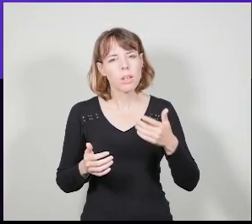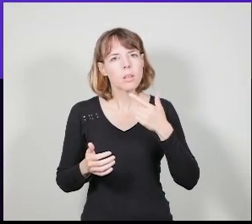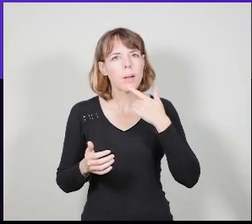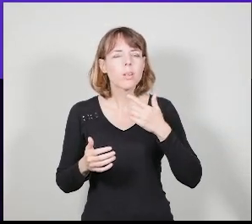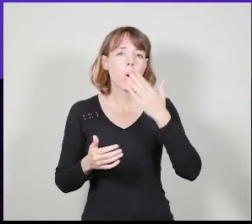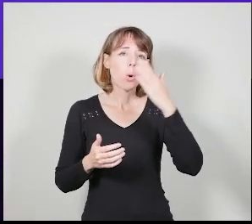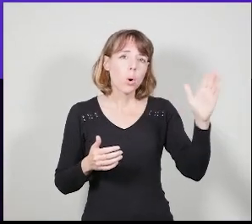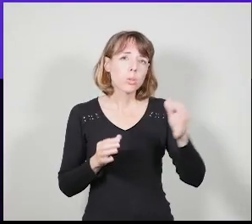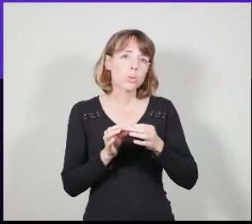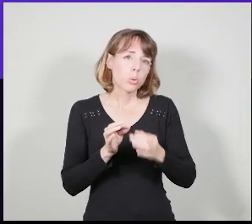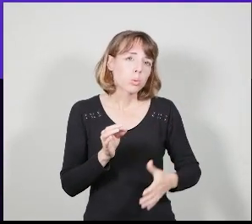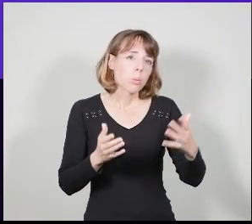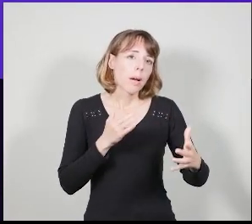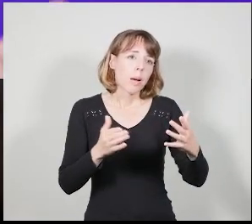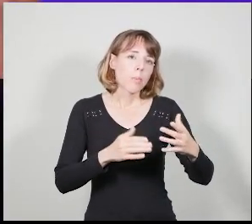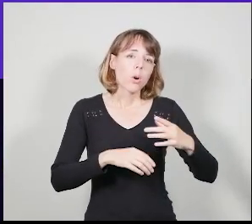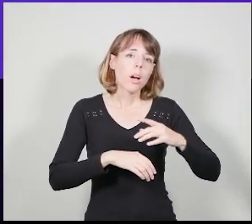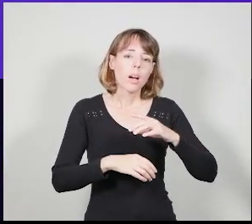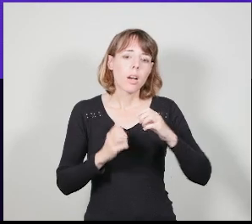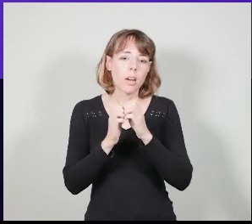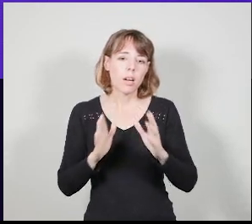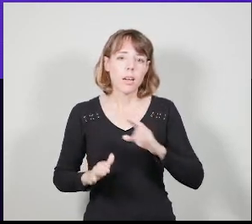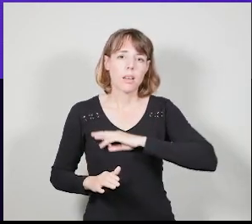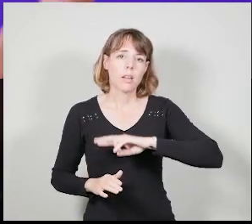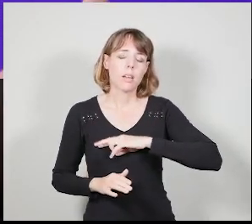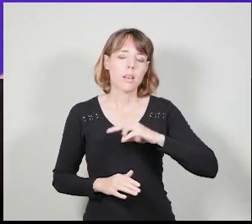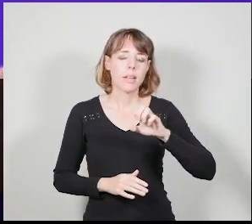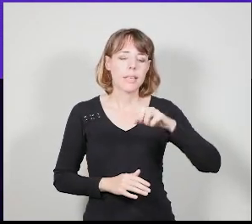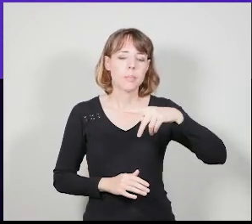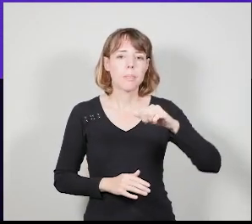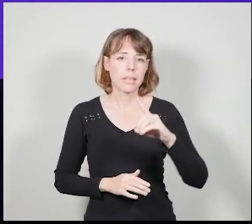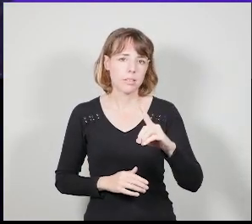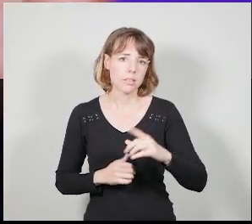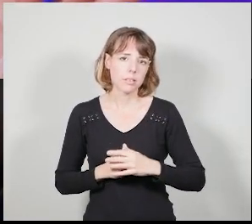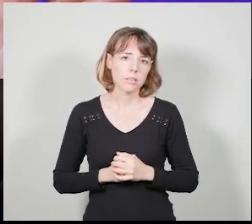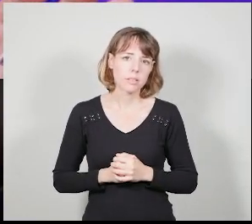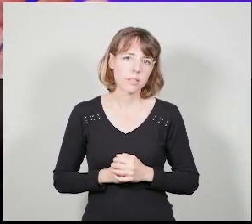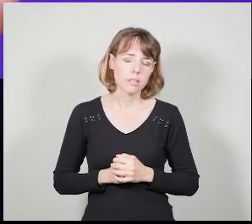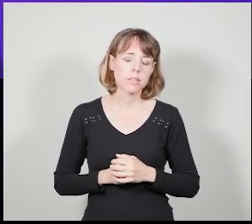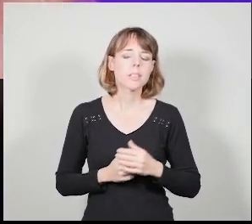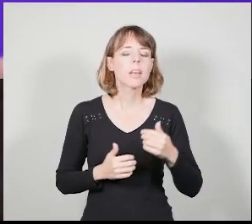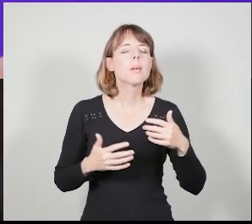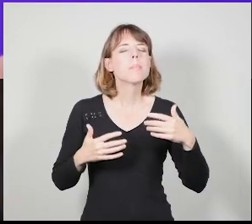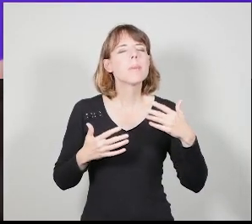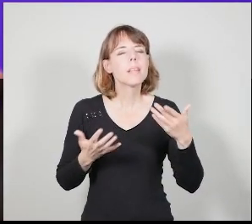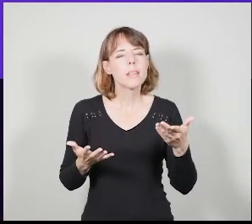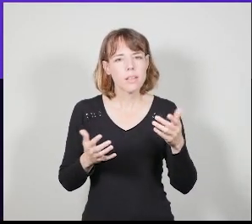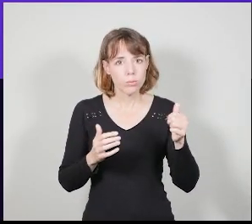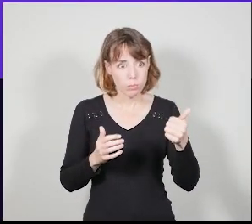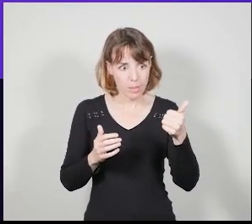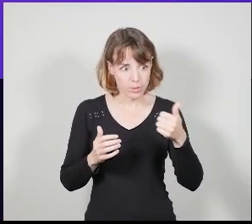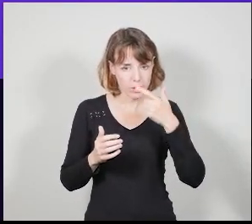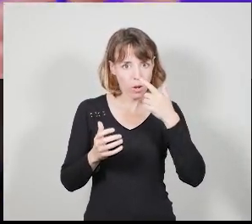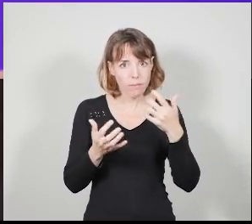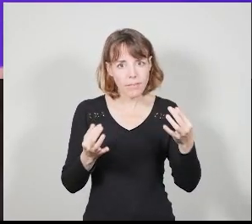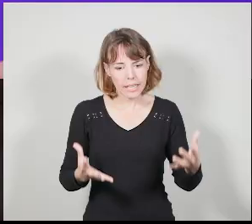alternatives aux EHPAD. Et puis, au fil de la route et au début, vous regardez le capacitaire et